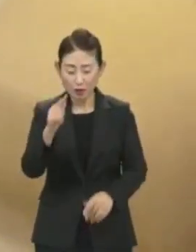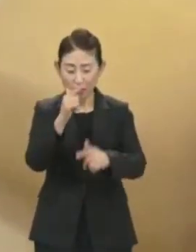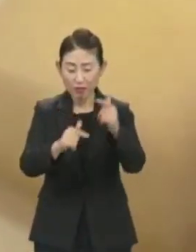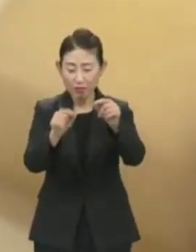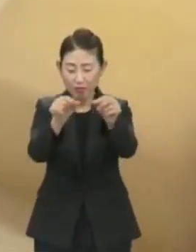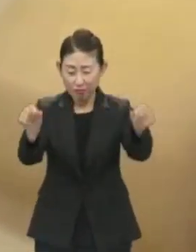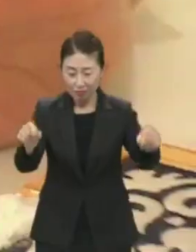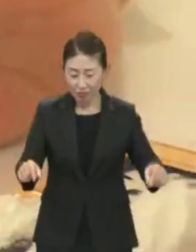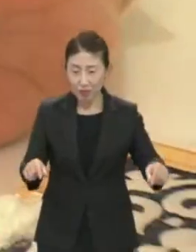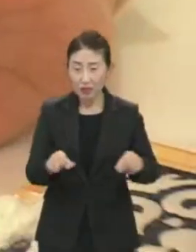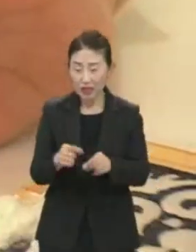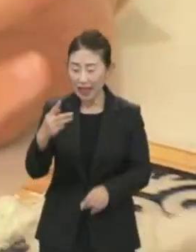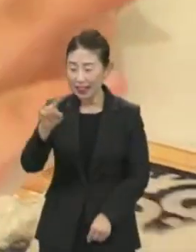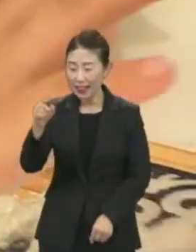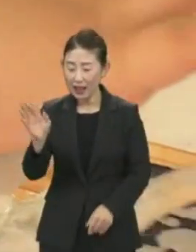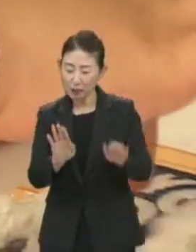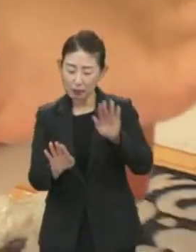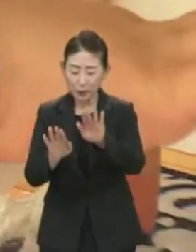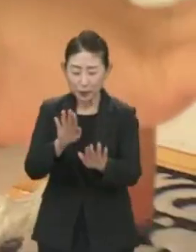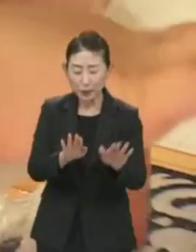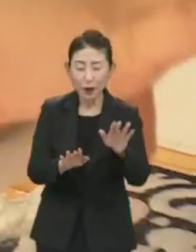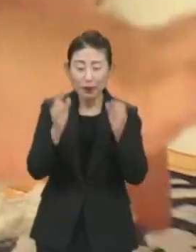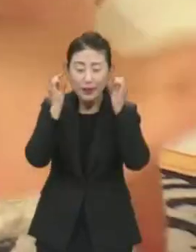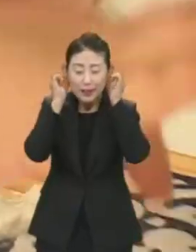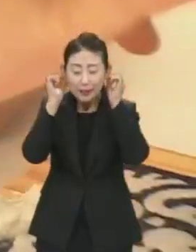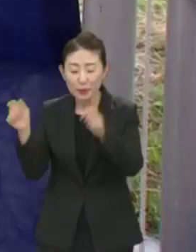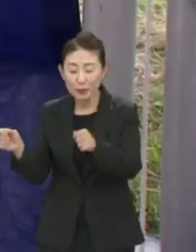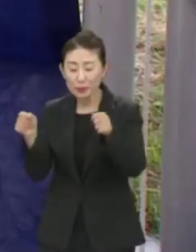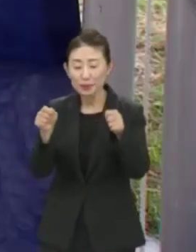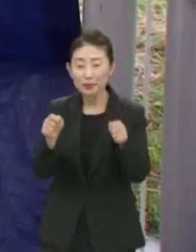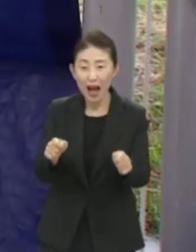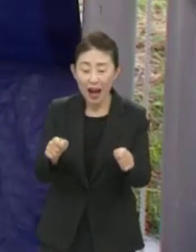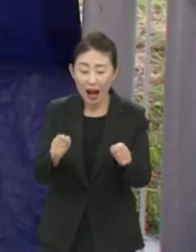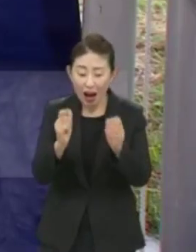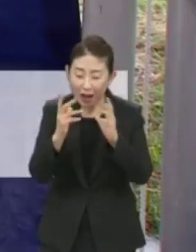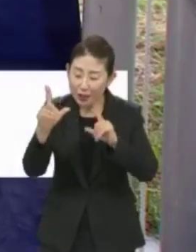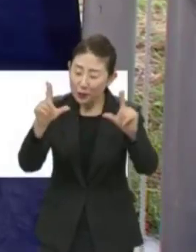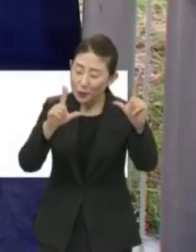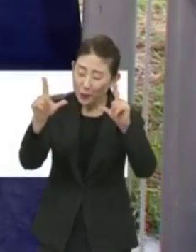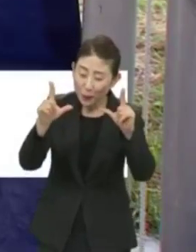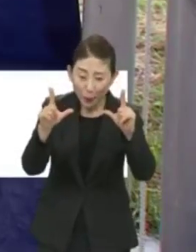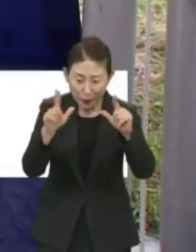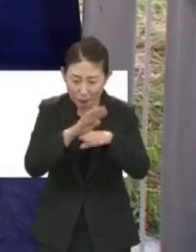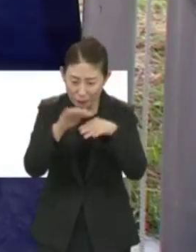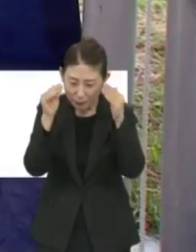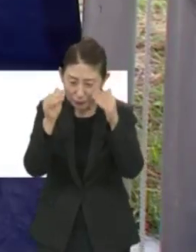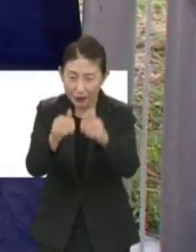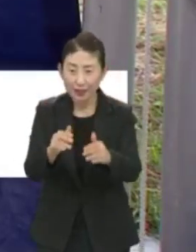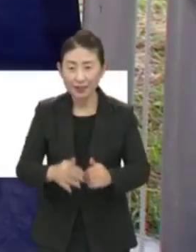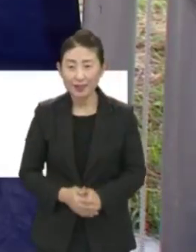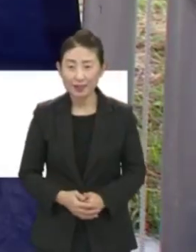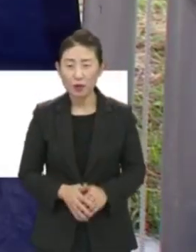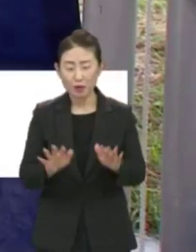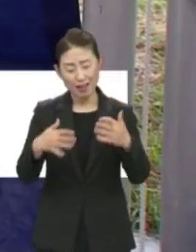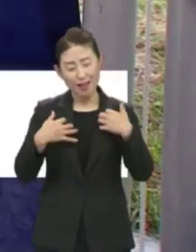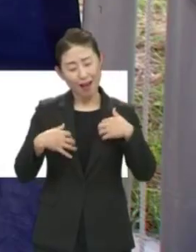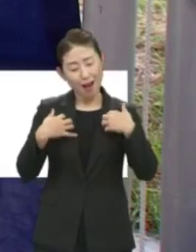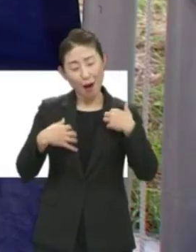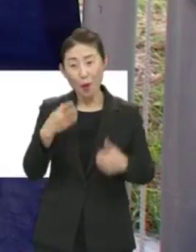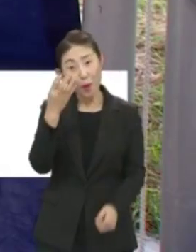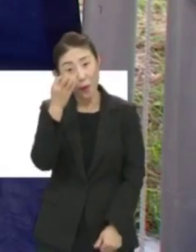냄비 받침대를 만드는 아이들의 얼굴은 사뭇 진지합니다. 재밌고 너무 신기했어요. 어디 갔을